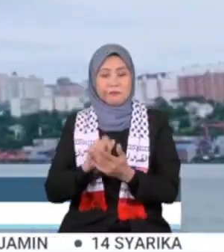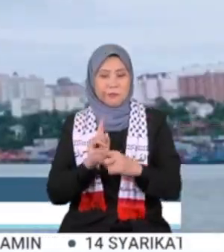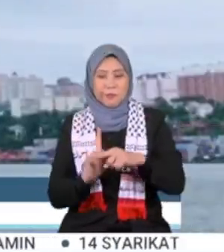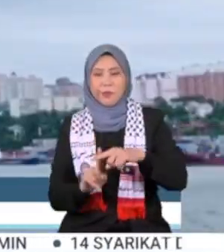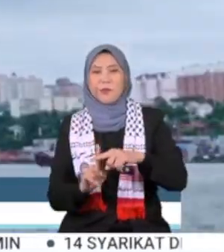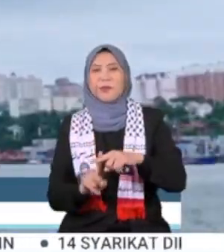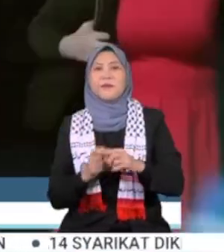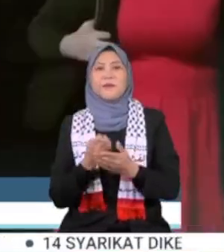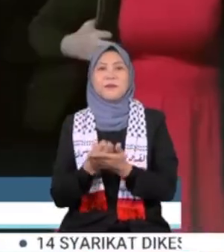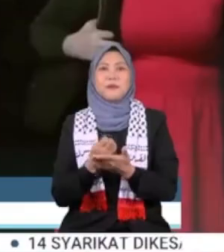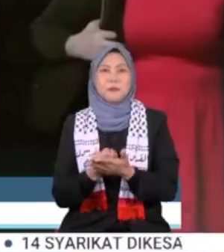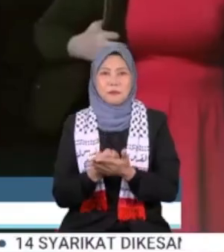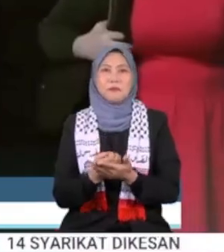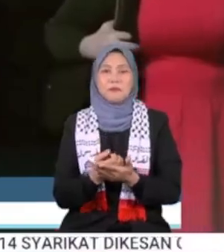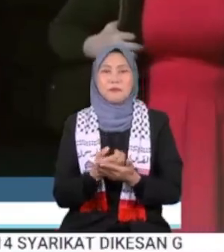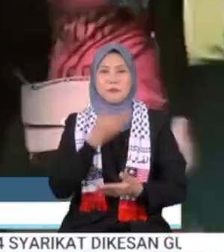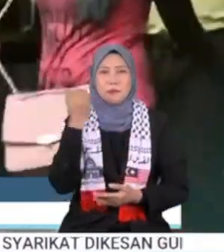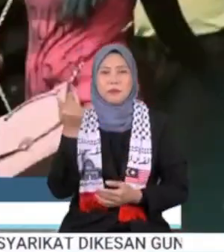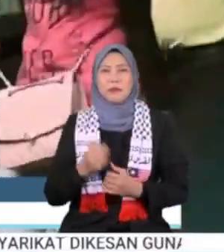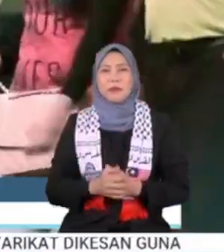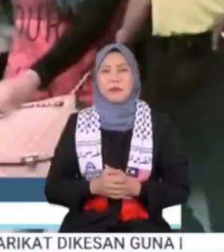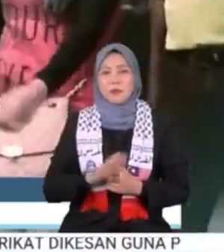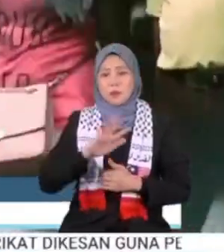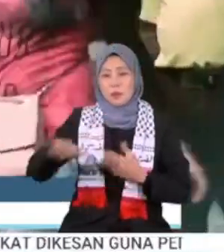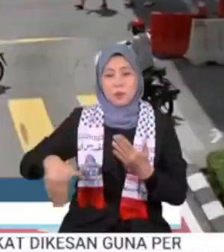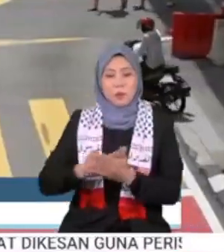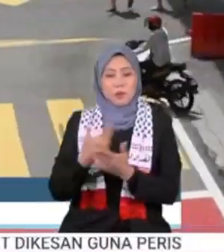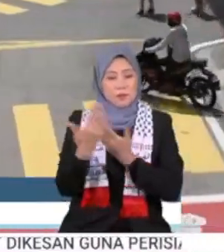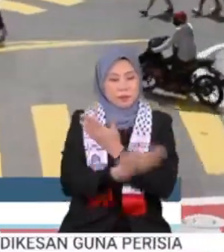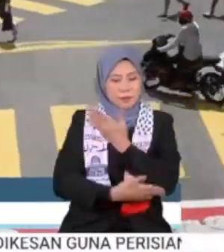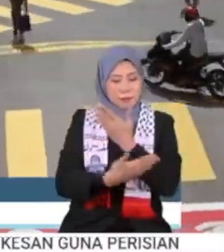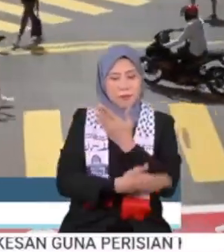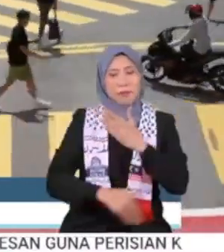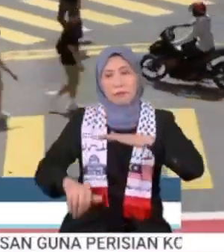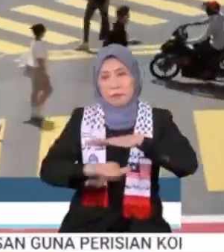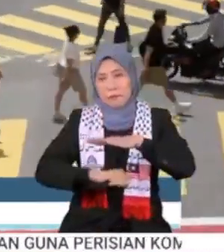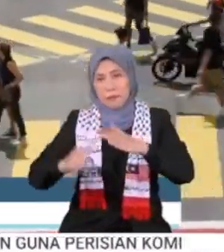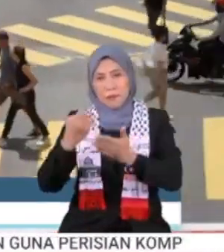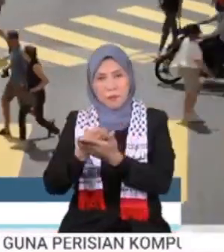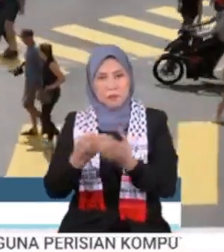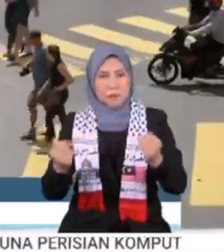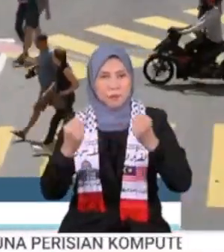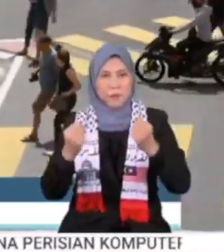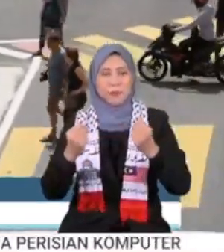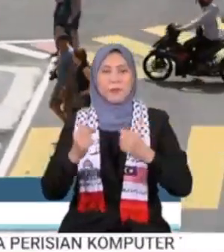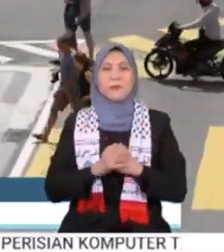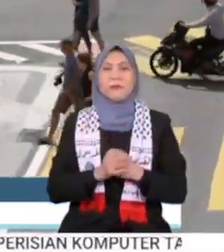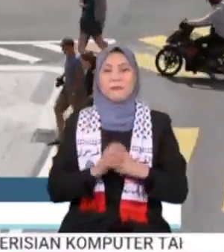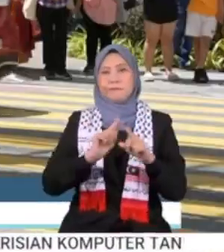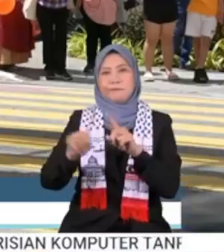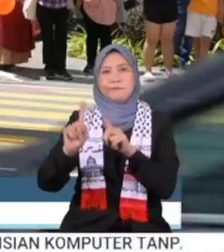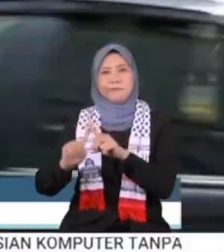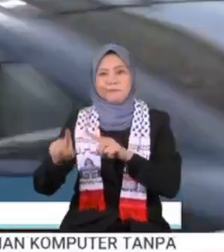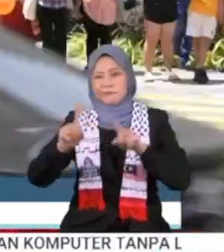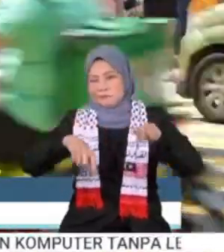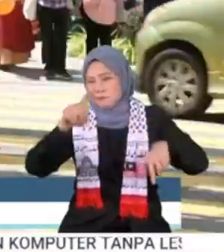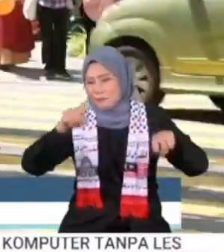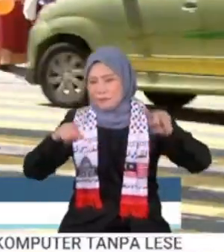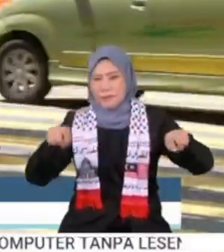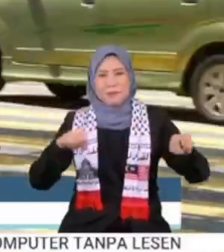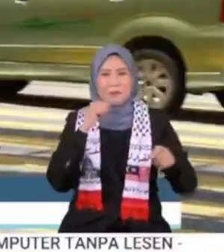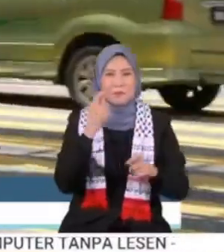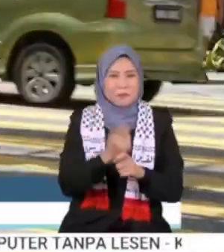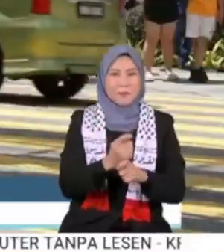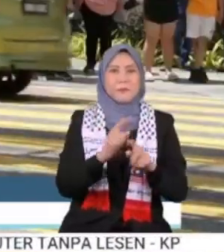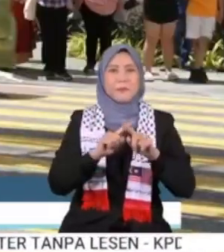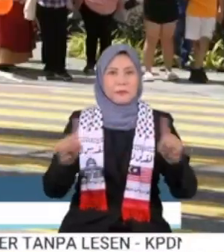positif kepada ekonomi secara keseluruhan negara masih menunjukkan asas-asas ekonomi yang Kukuh di sebalik pelbagai ketidaktentuan